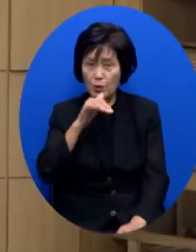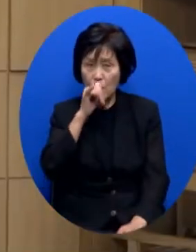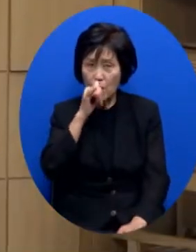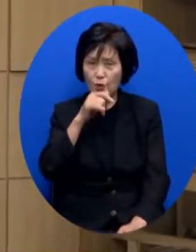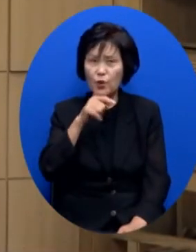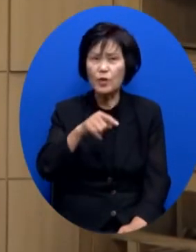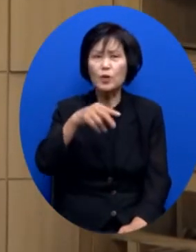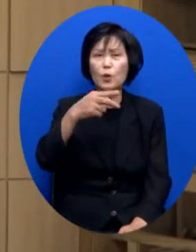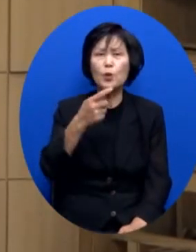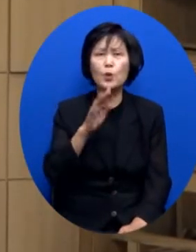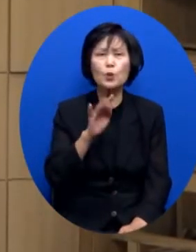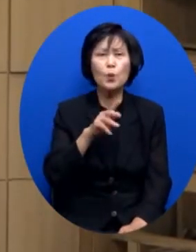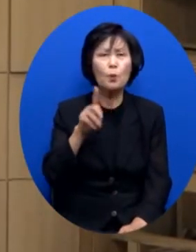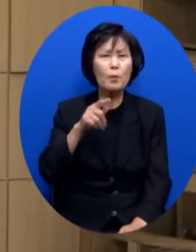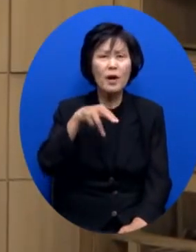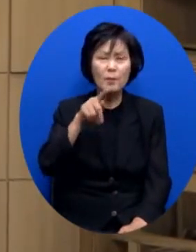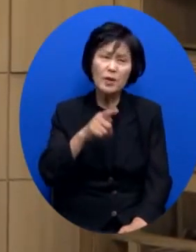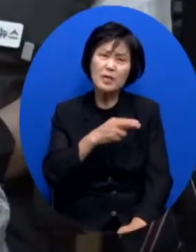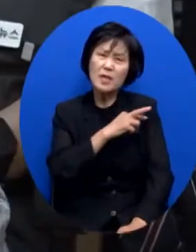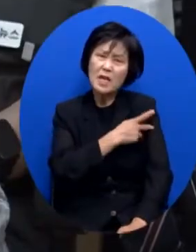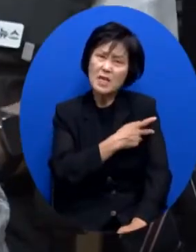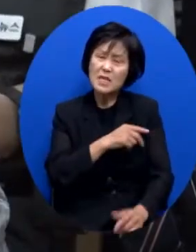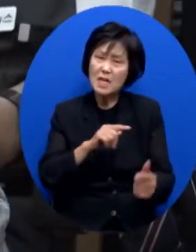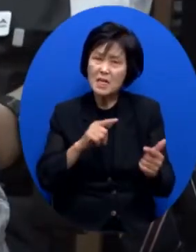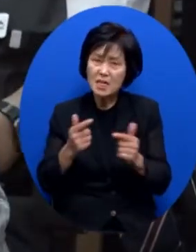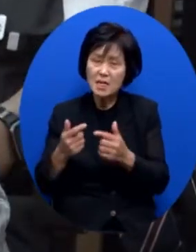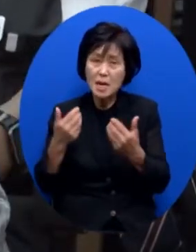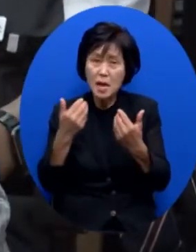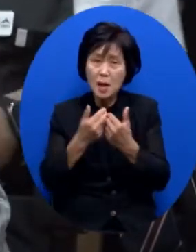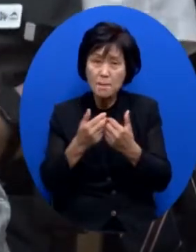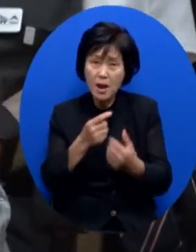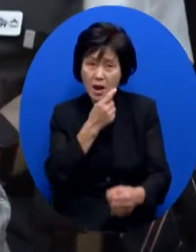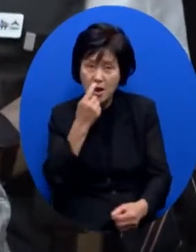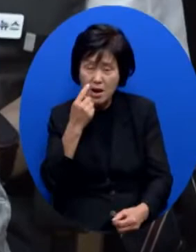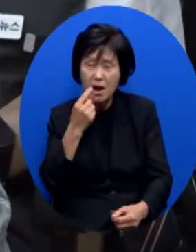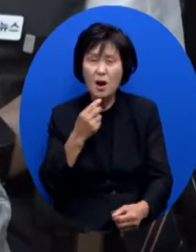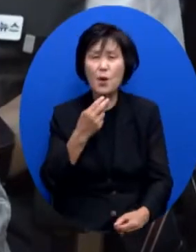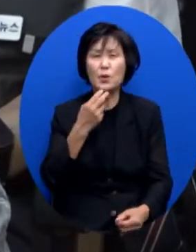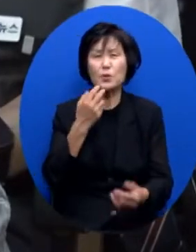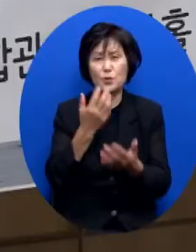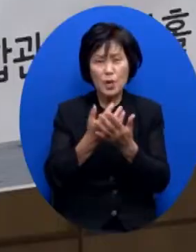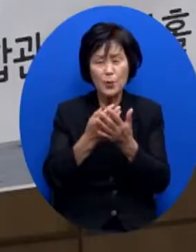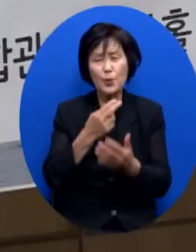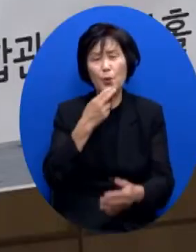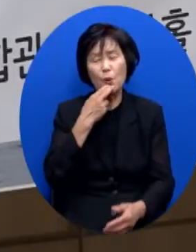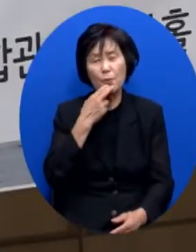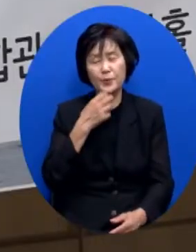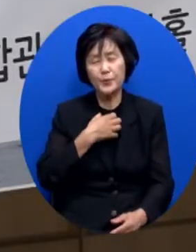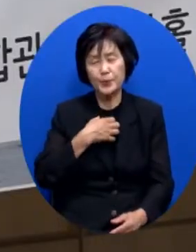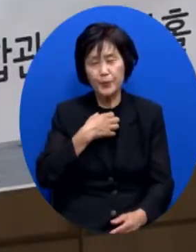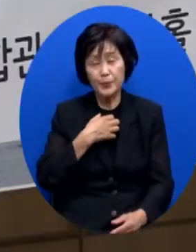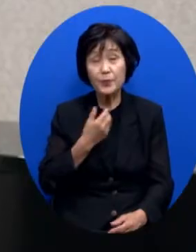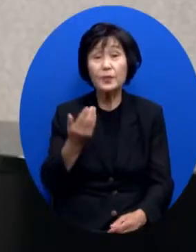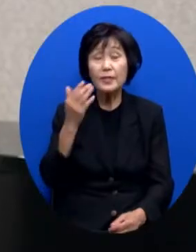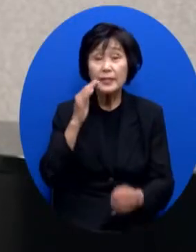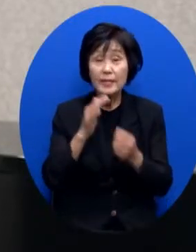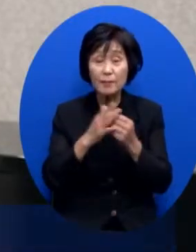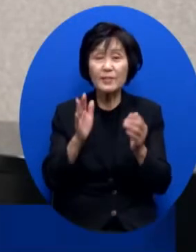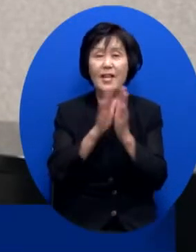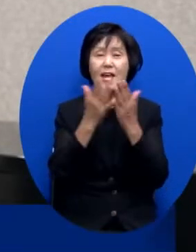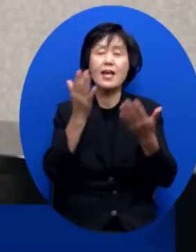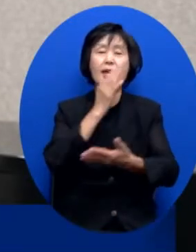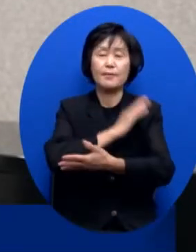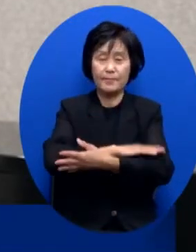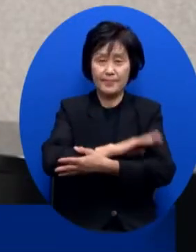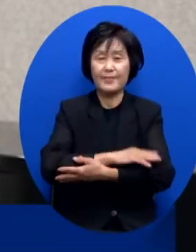반증할 자료가 없어 난감했다 며 반증할 수 있는 자료로 활용하기 위해 이 책을 썼다고 말했습니다 이 책을